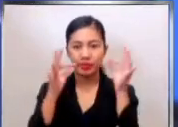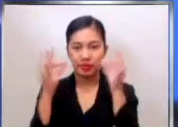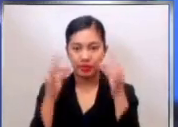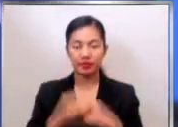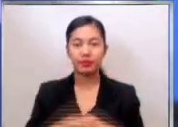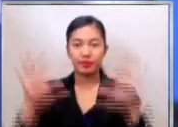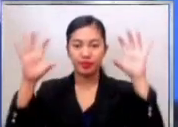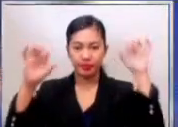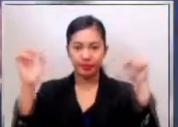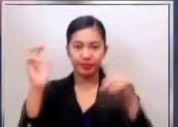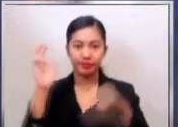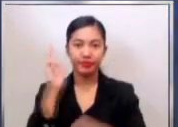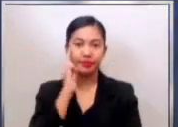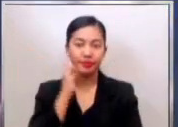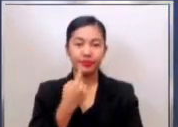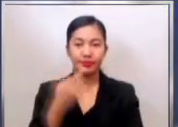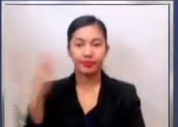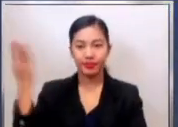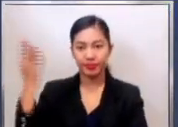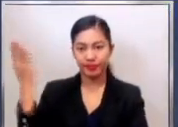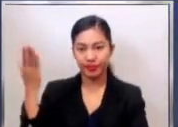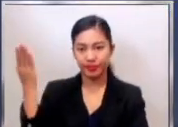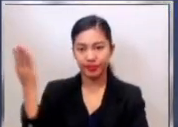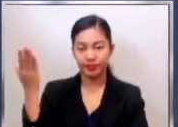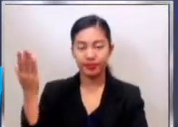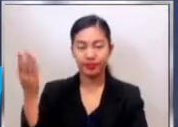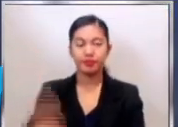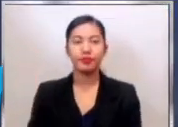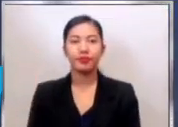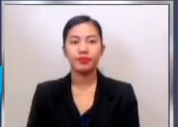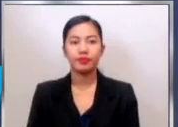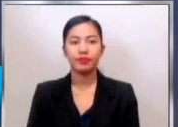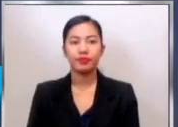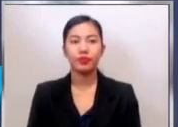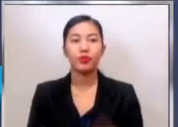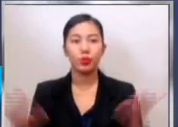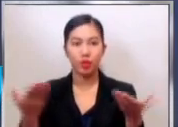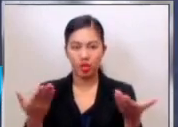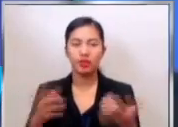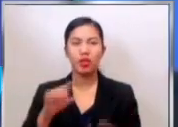sa kanyang talumpati sa pulong ng NTF-ELCAC sa Luzena, Quezon kahapon.